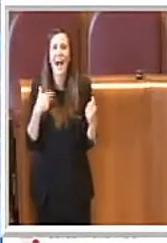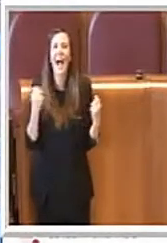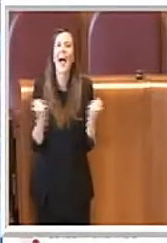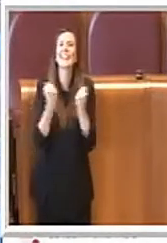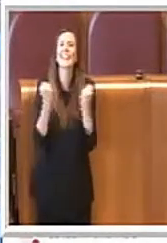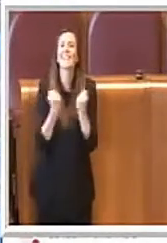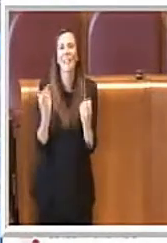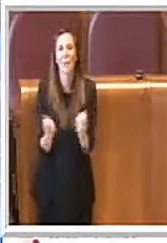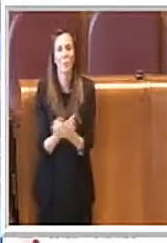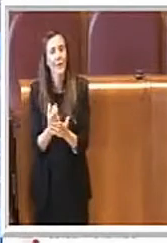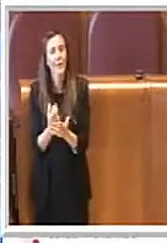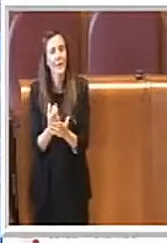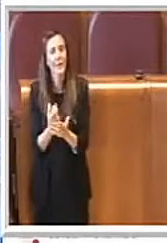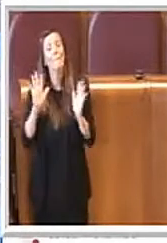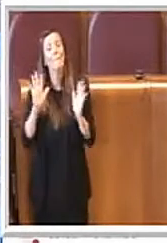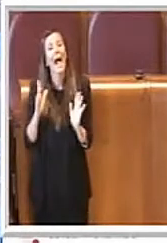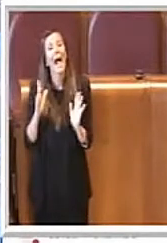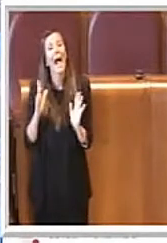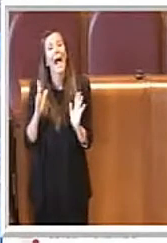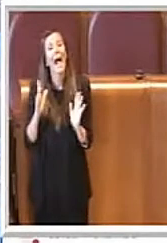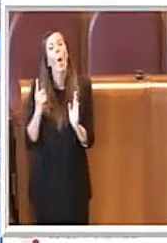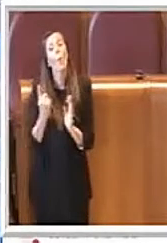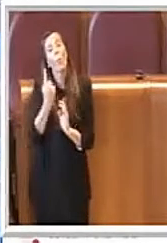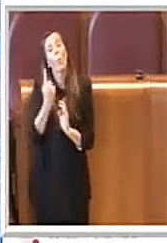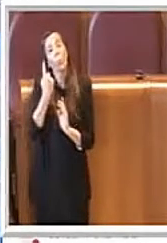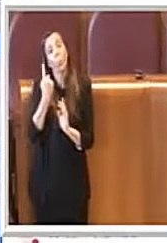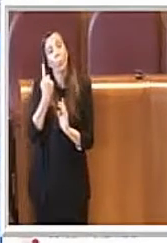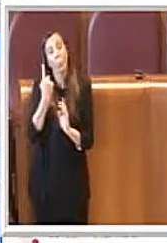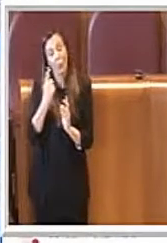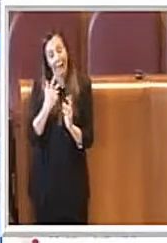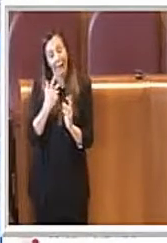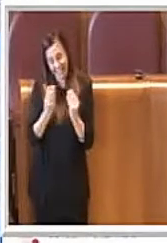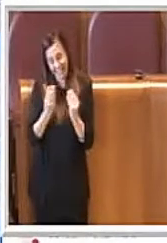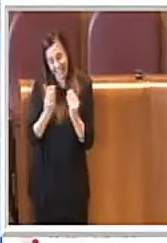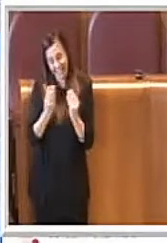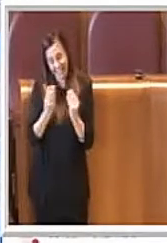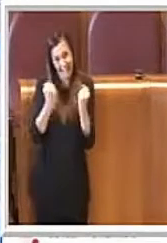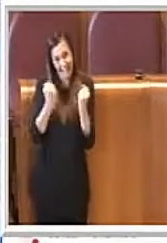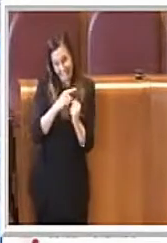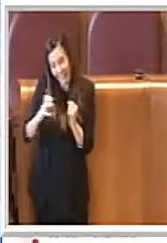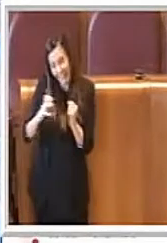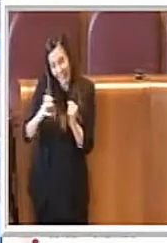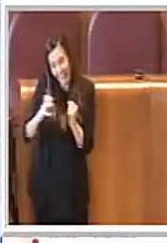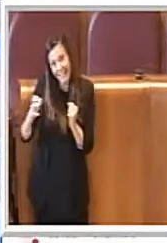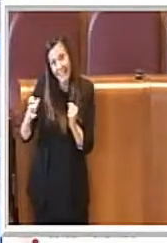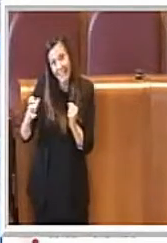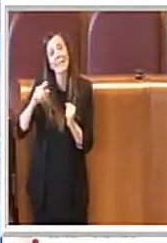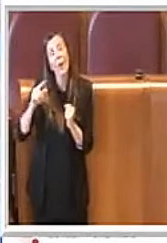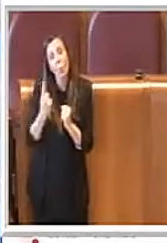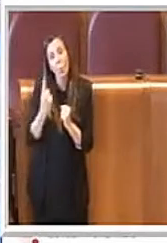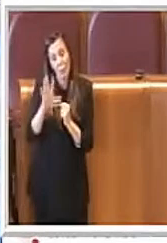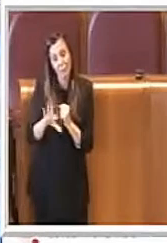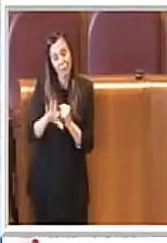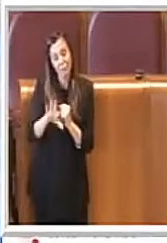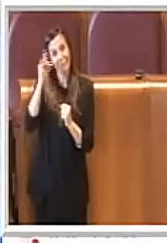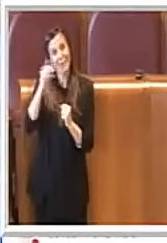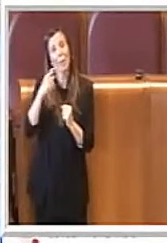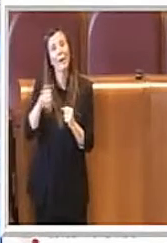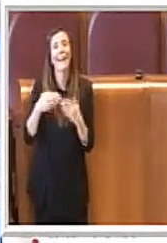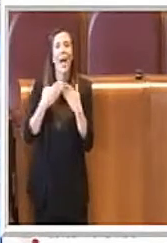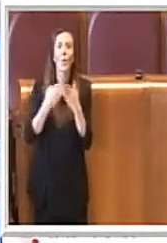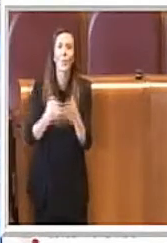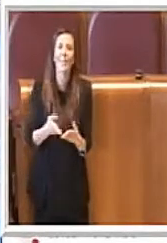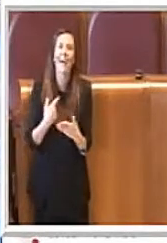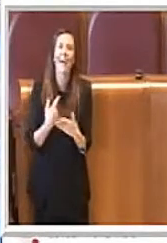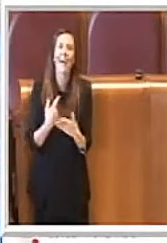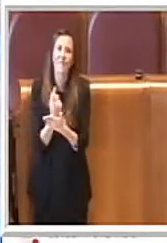attività produttive, è una delle tante iniziative che abbiamo portato avanti per aiutare il fenomeno. E quindi